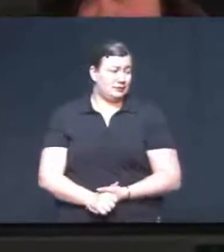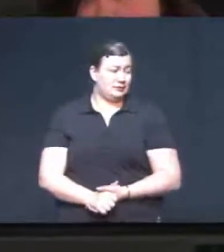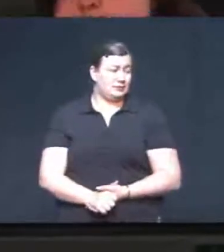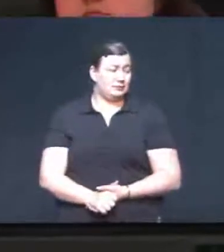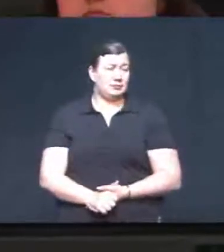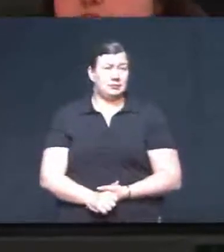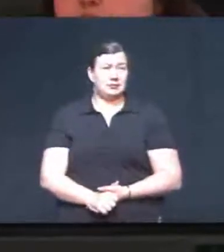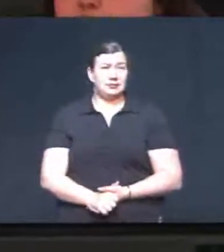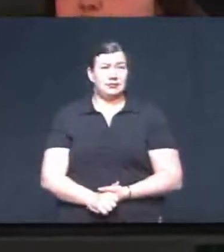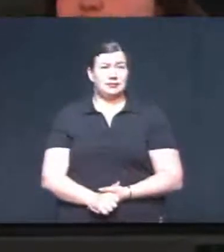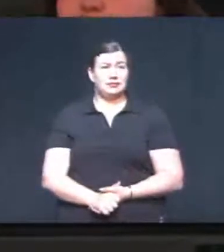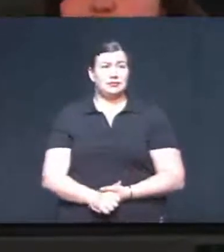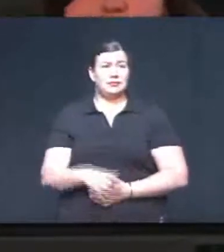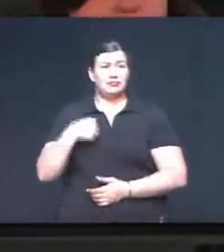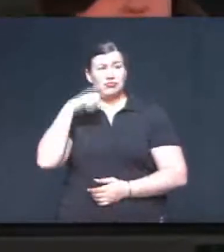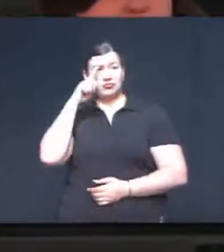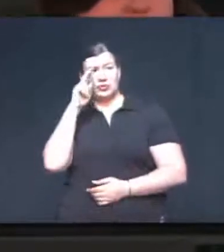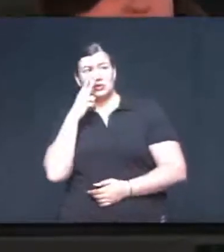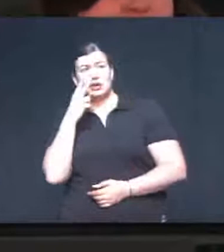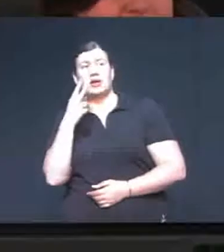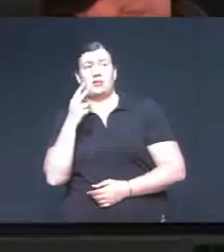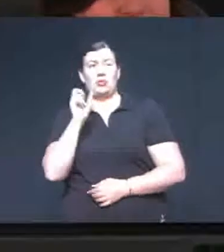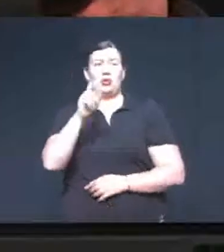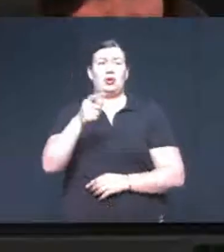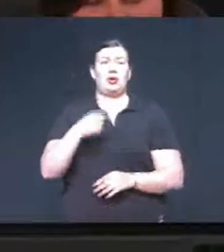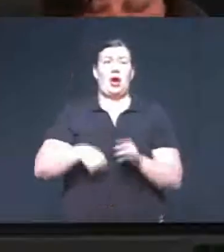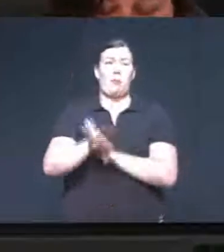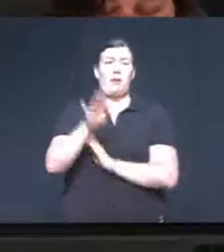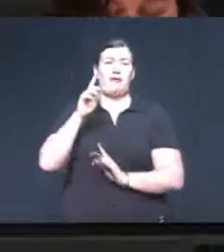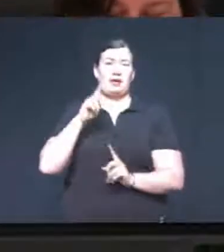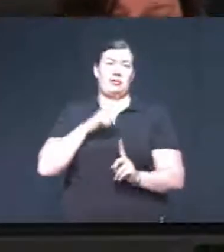teile mir selber mit dass das überwiegend positiv ist